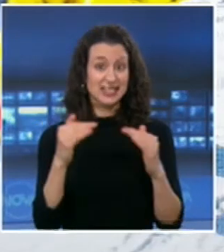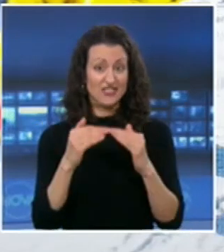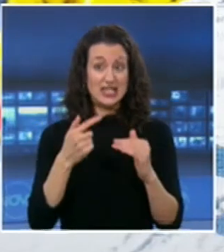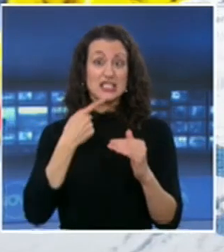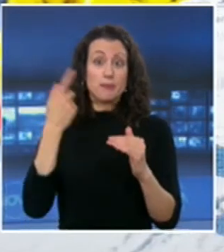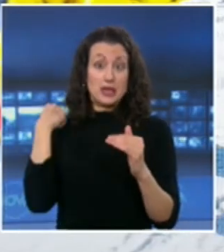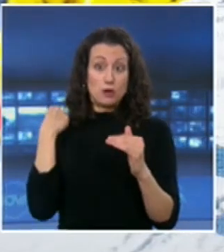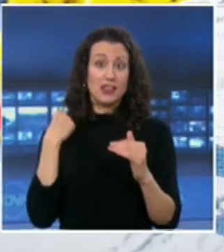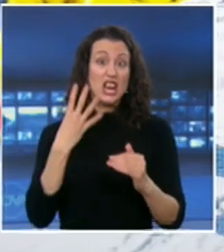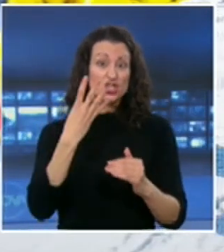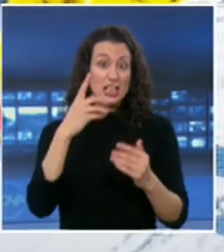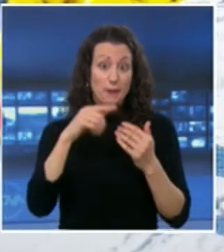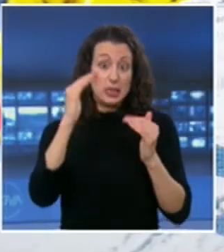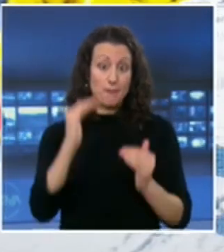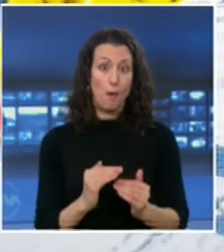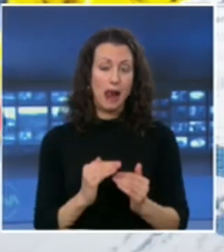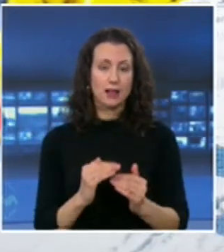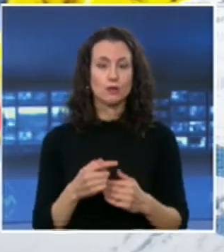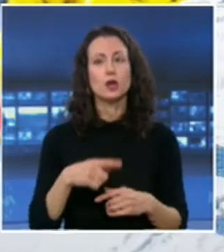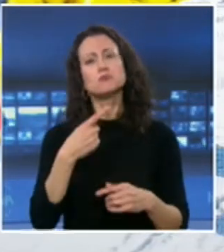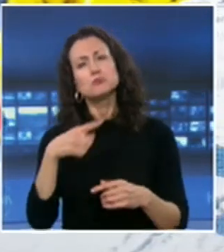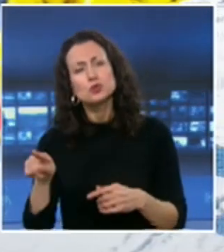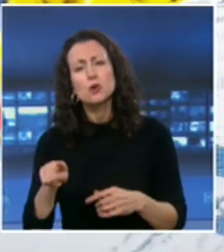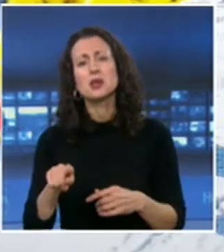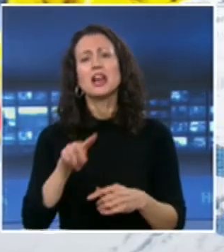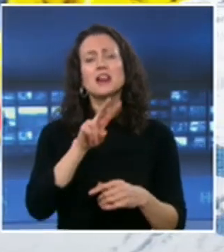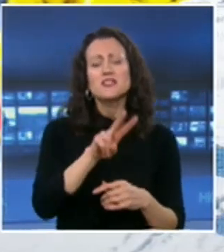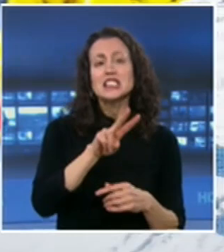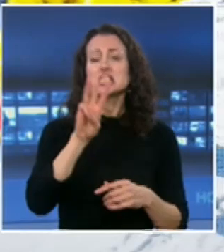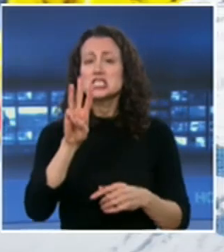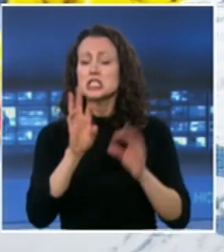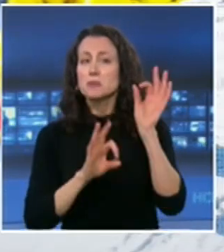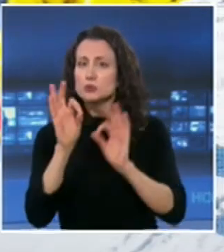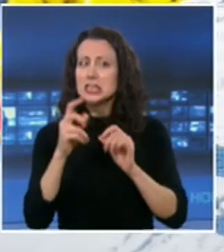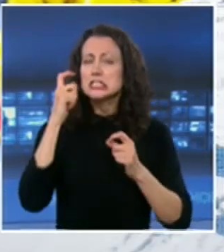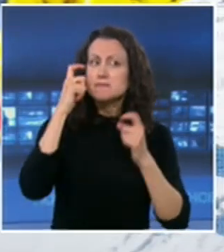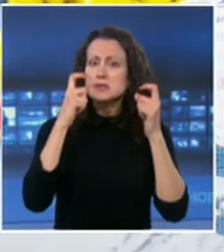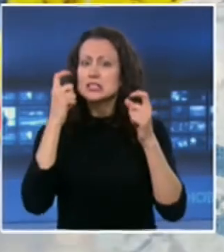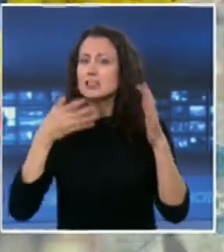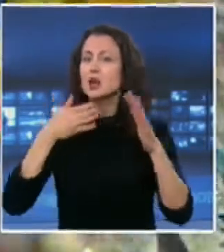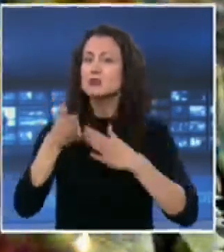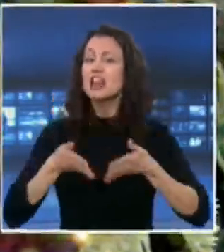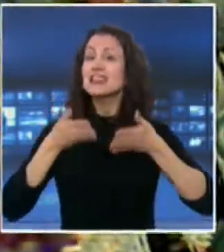Други 23% имат намерение да отидат при роднини, познати или в собствени вили.